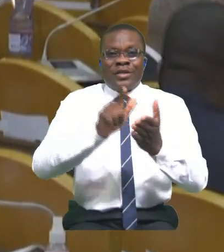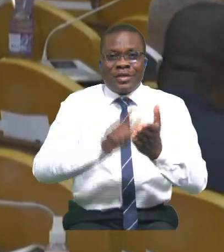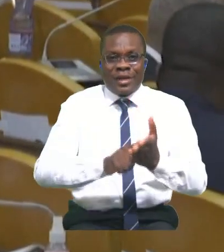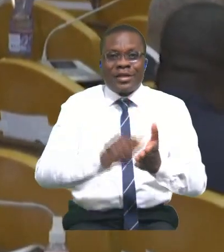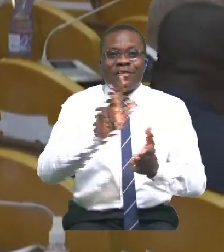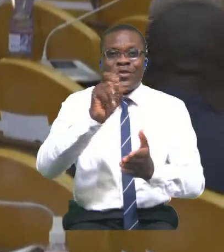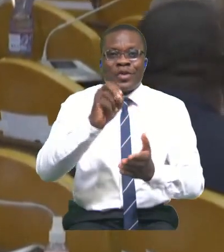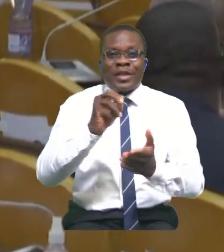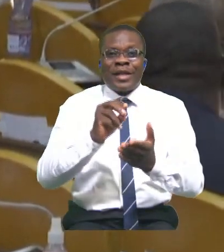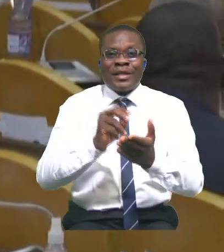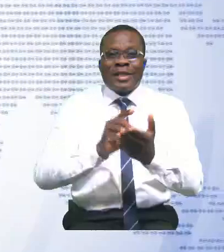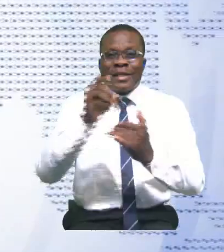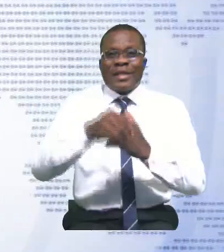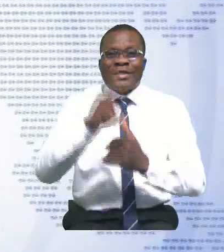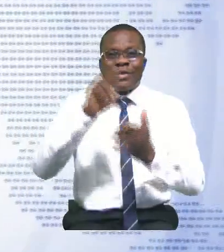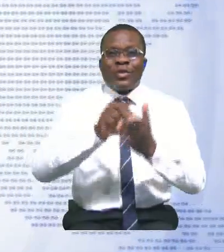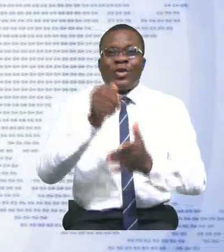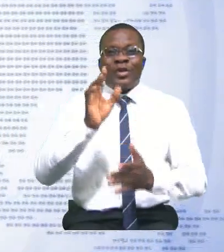décembre